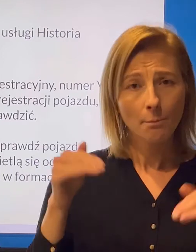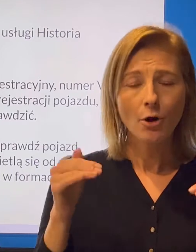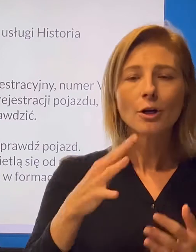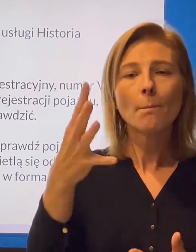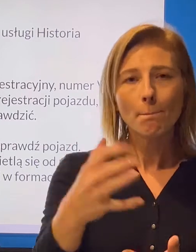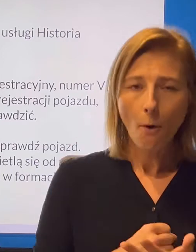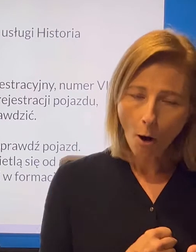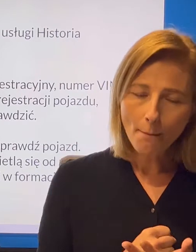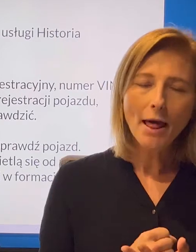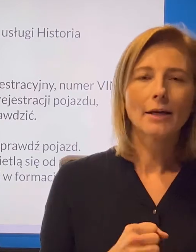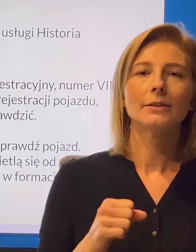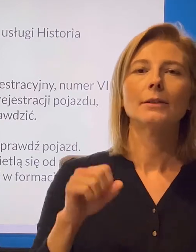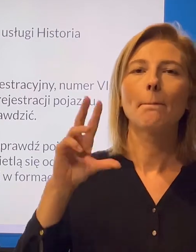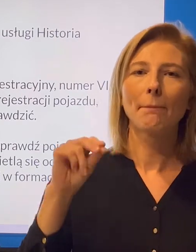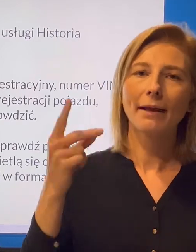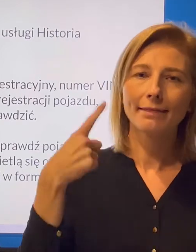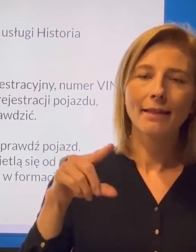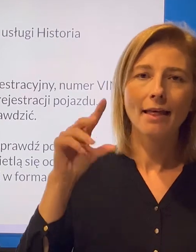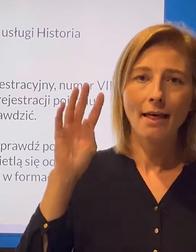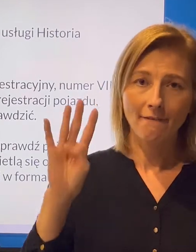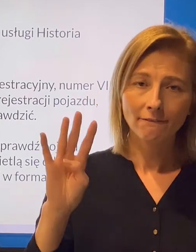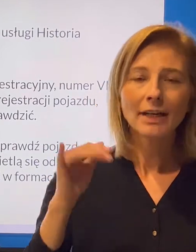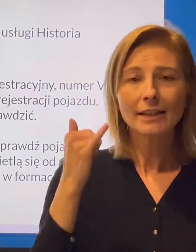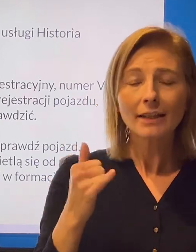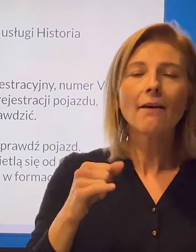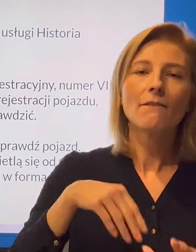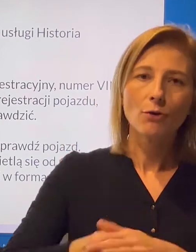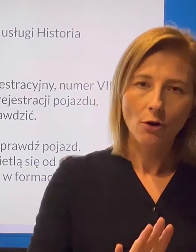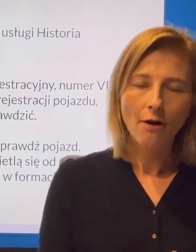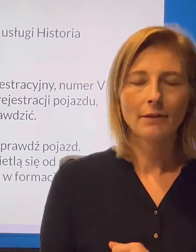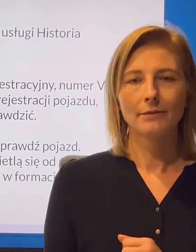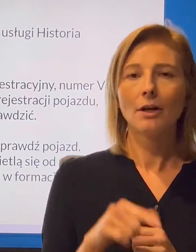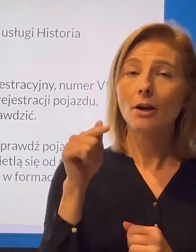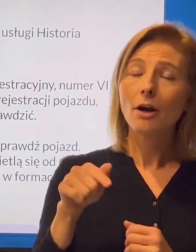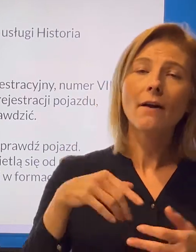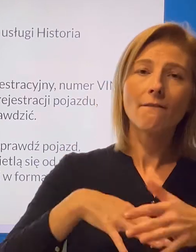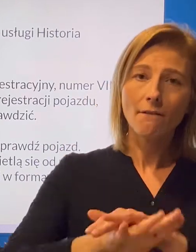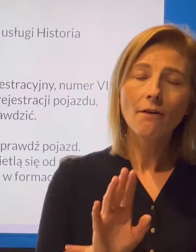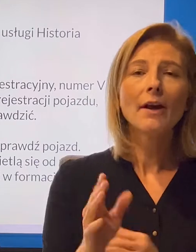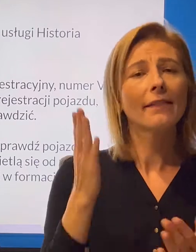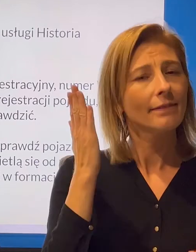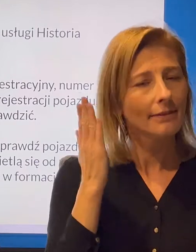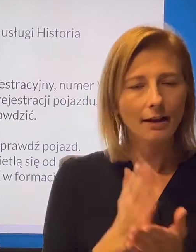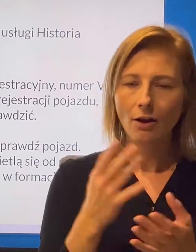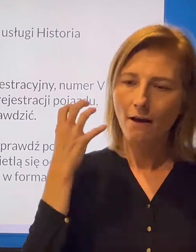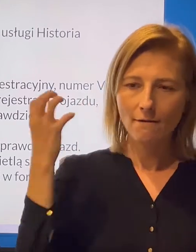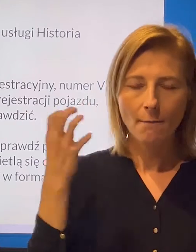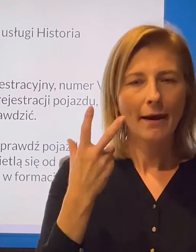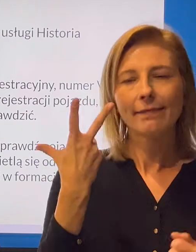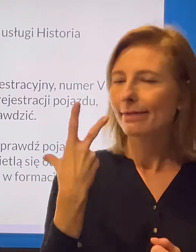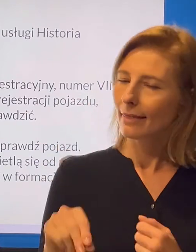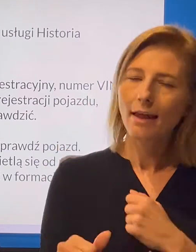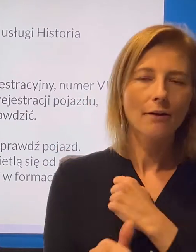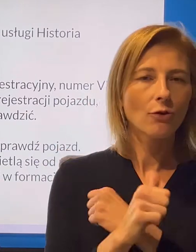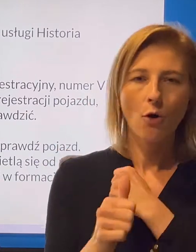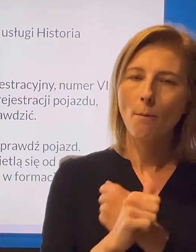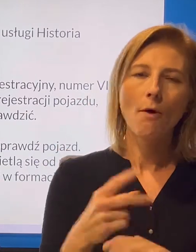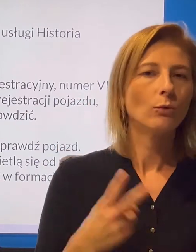pobrać w formacie PDF i wydrukować. Taki wydruk ma charakter informacyjny, nie jest to dokument